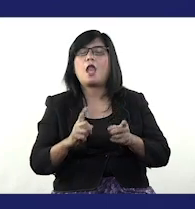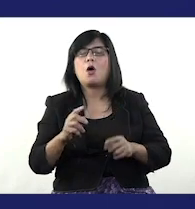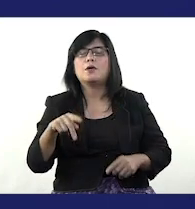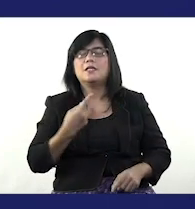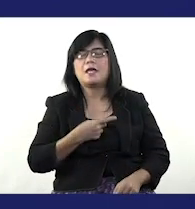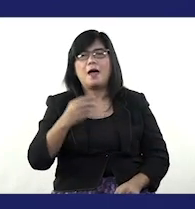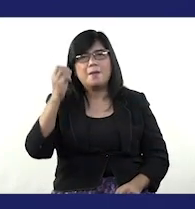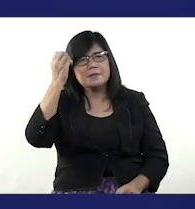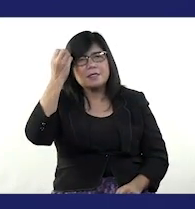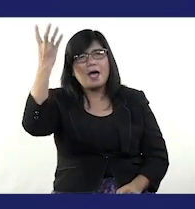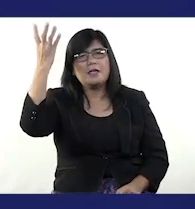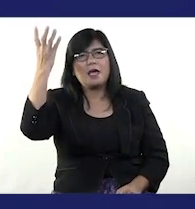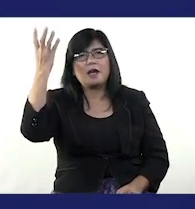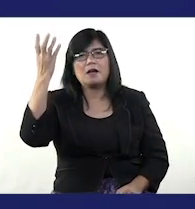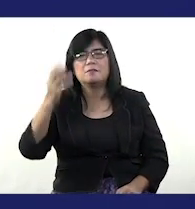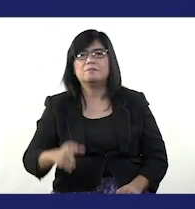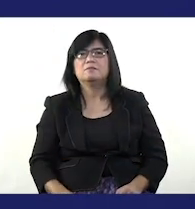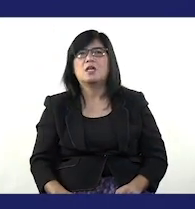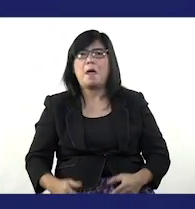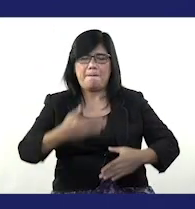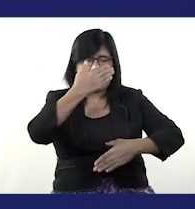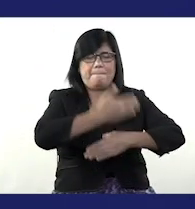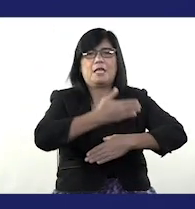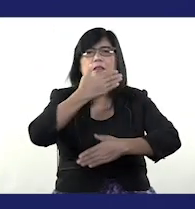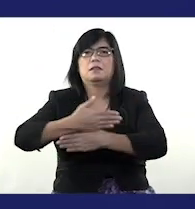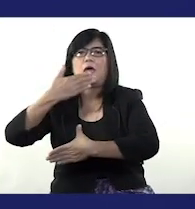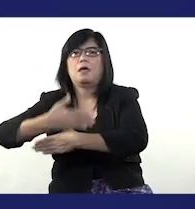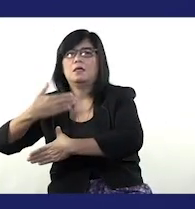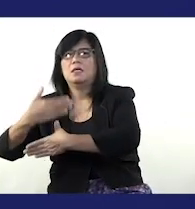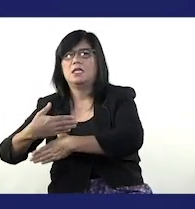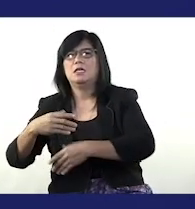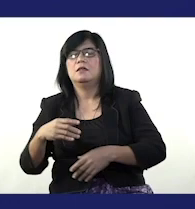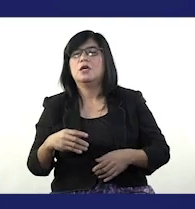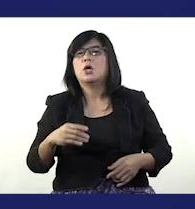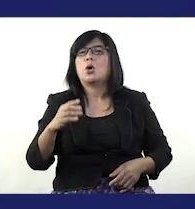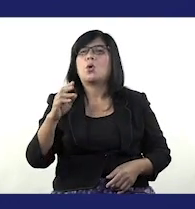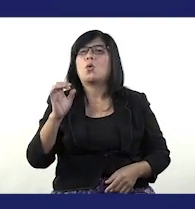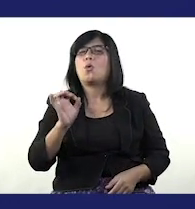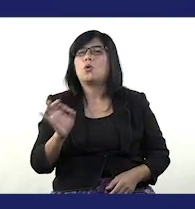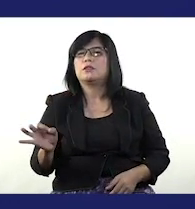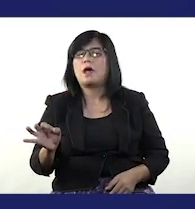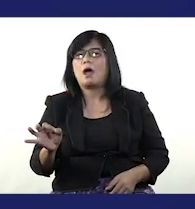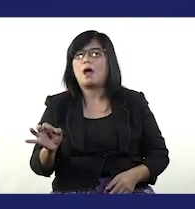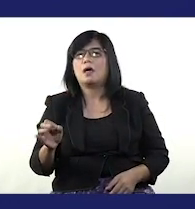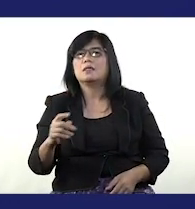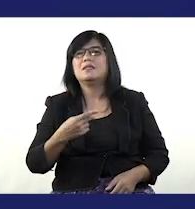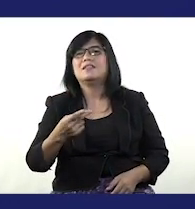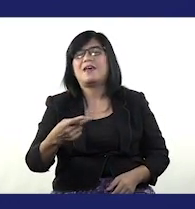my god jika kita tidak secara serius membentengi kota dan bangsa kita maka kegelapan akan menguasai